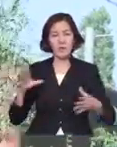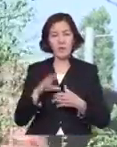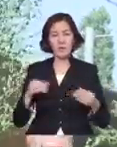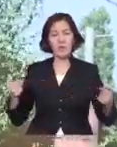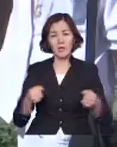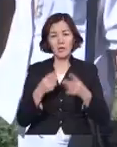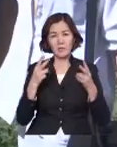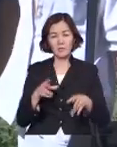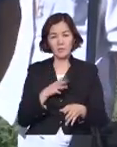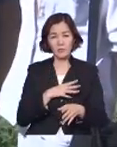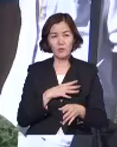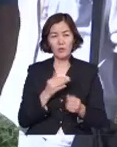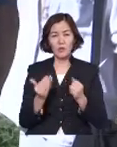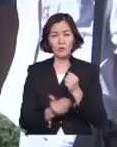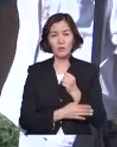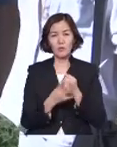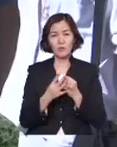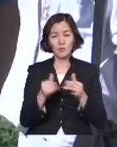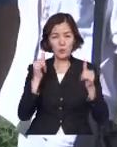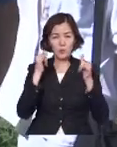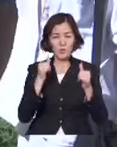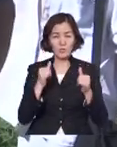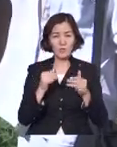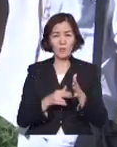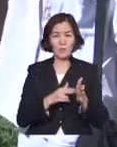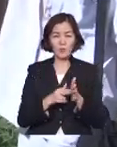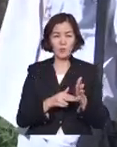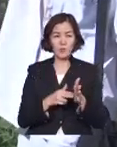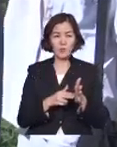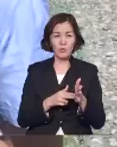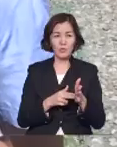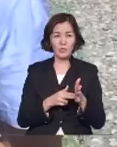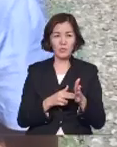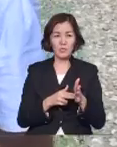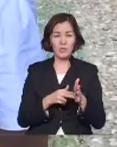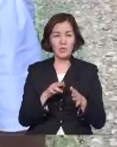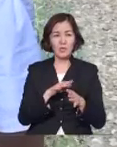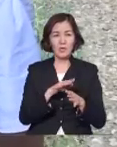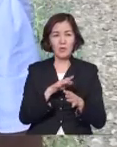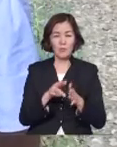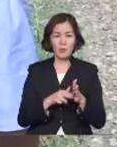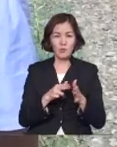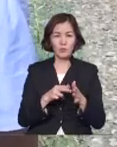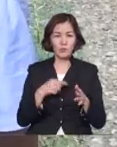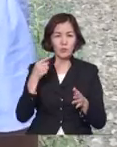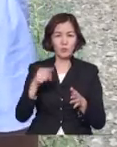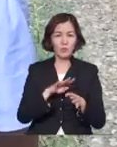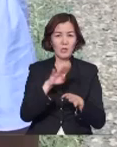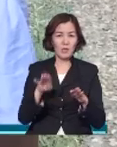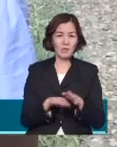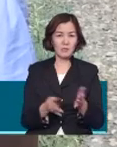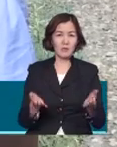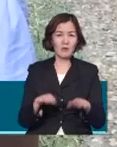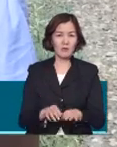тартады. Соңғы уақытта 4 ірі қара пойыз дөңгелегіне тапталған. 24 жылдың 5 айында